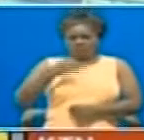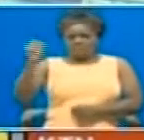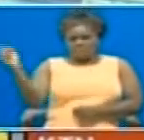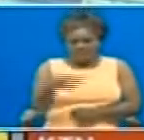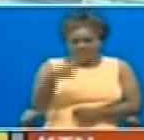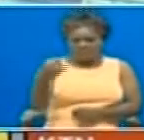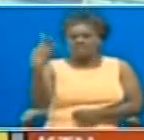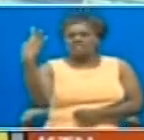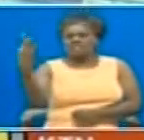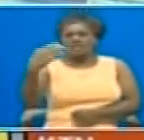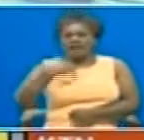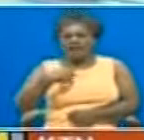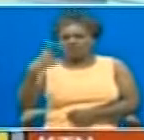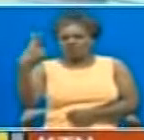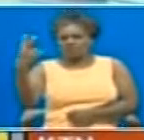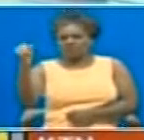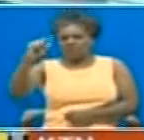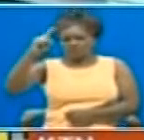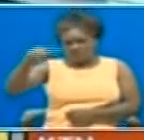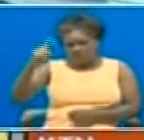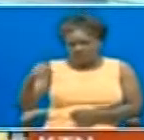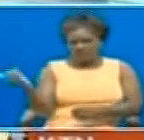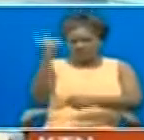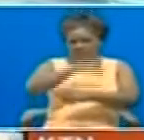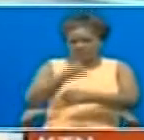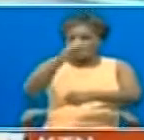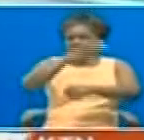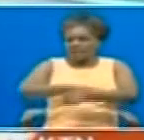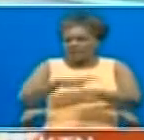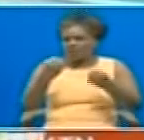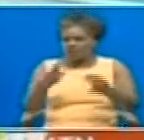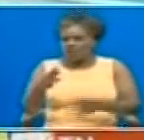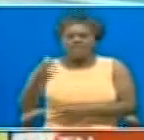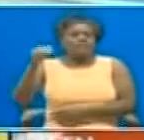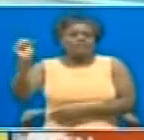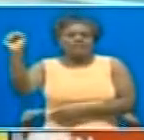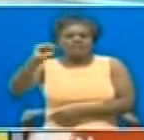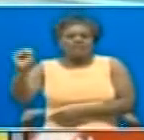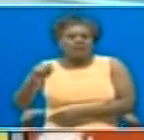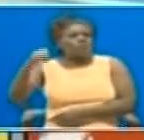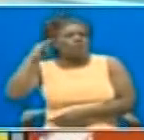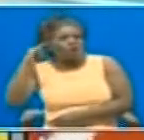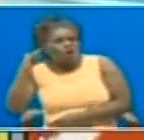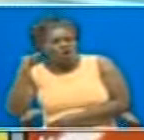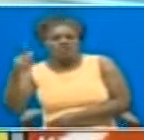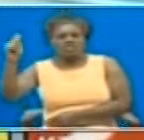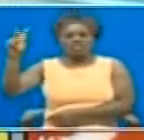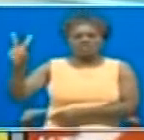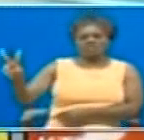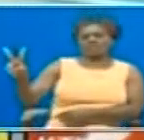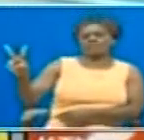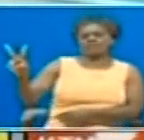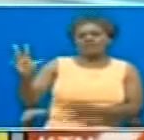promotion where we had 25 winners every day. They were winning a range of Samsung products from phones, TV